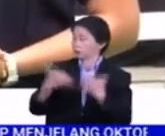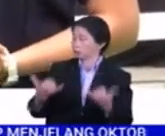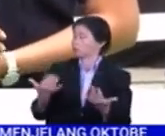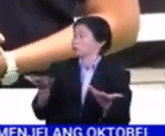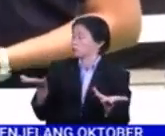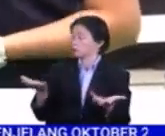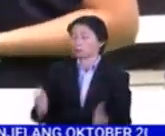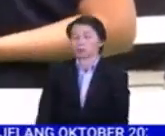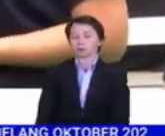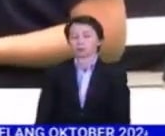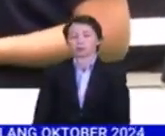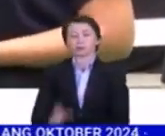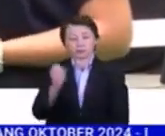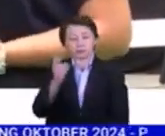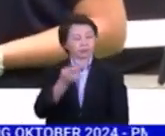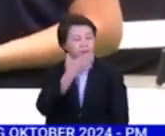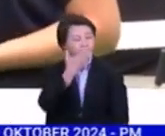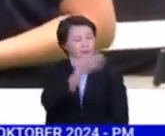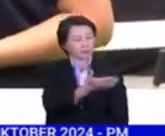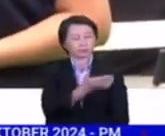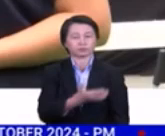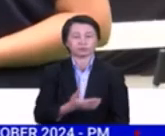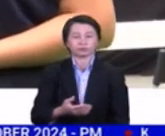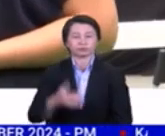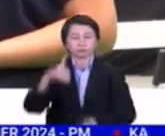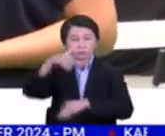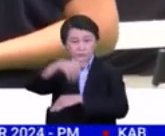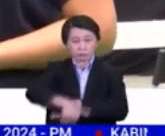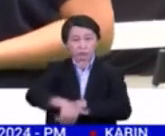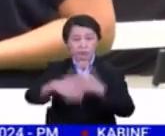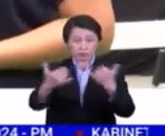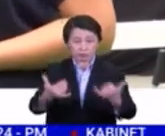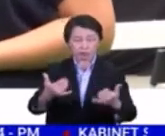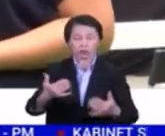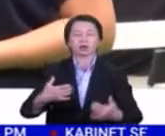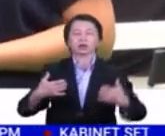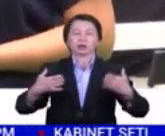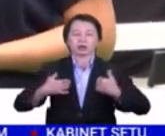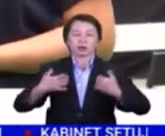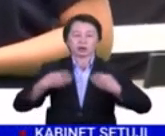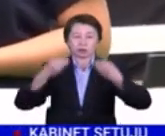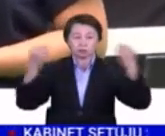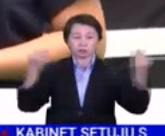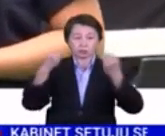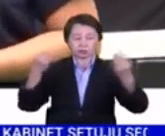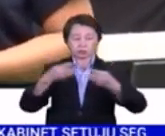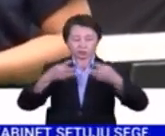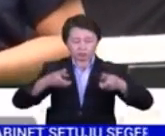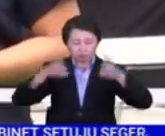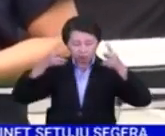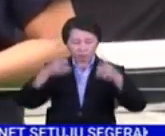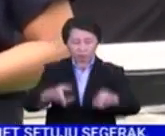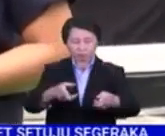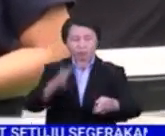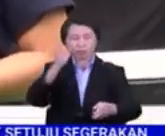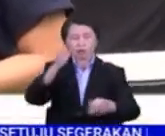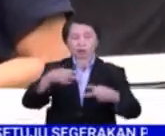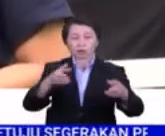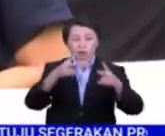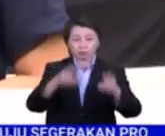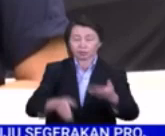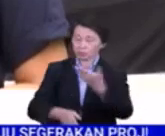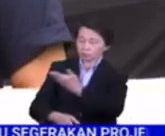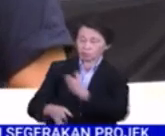ini? Okey, terima kasih Puan. So pada malam ini kita akan adakan majlis perasmian yang akan dirasmikan